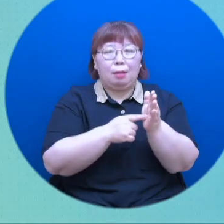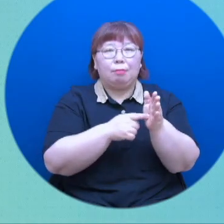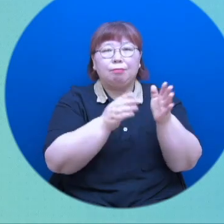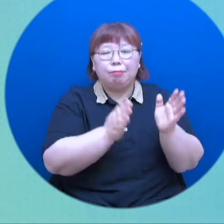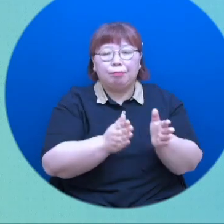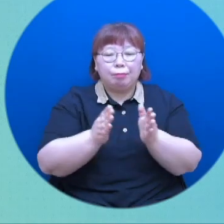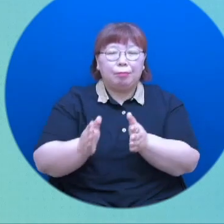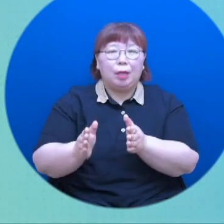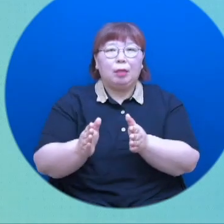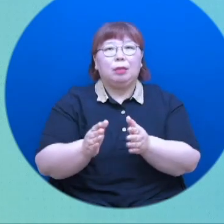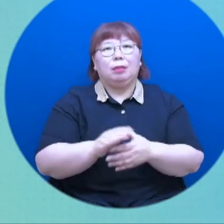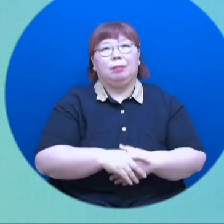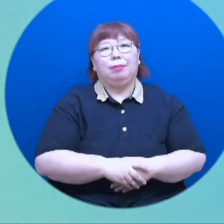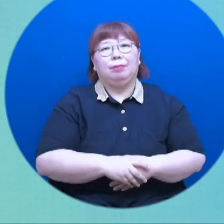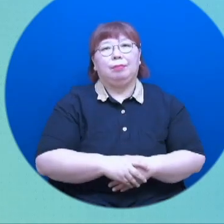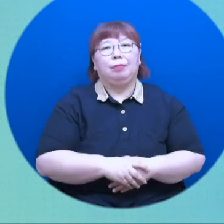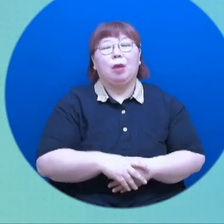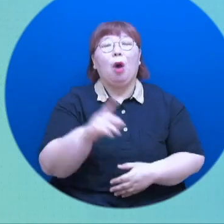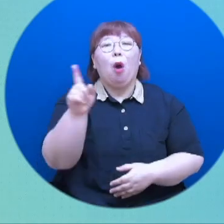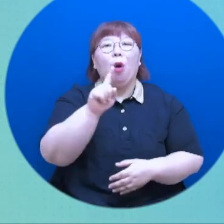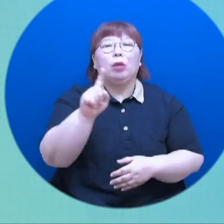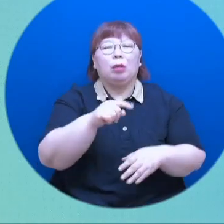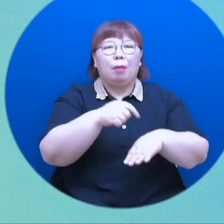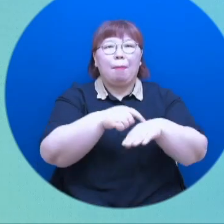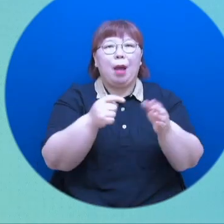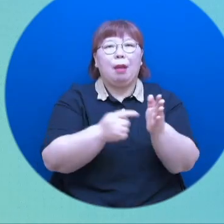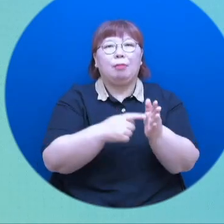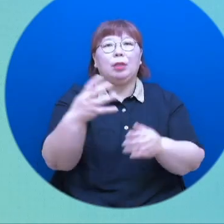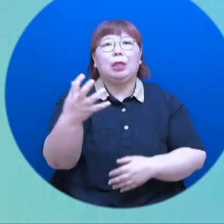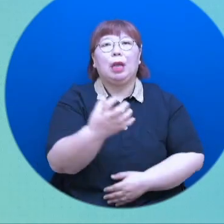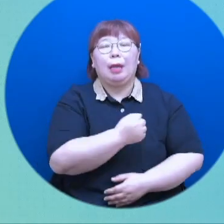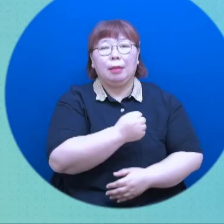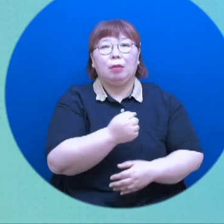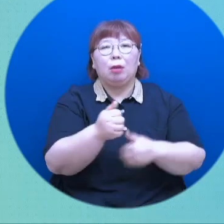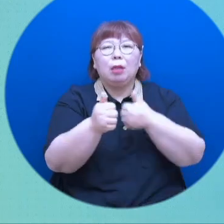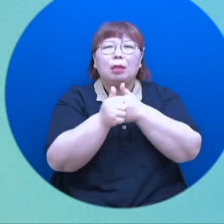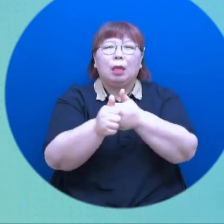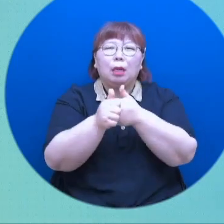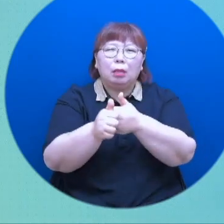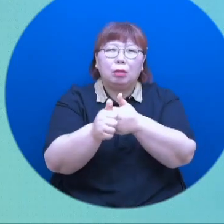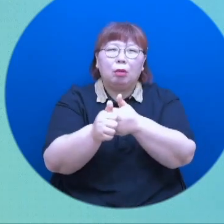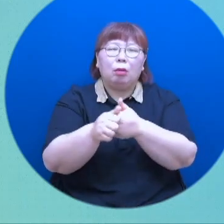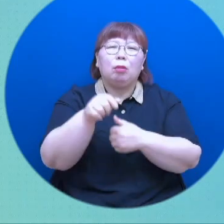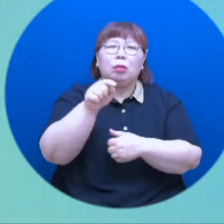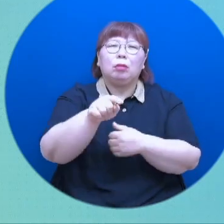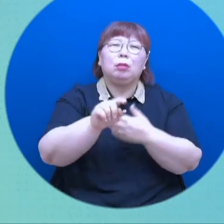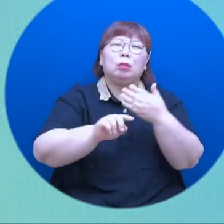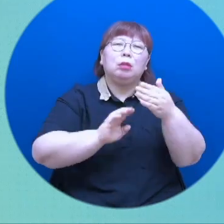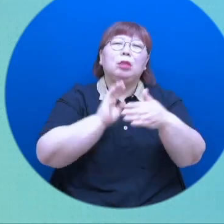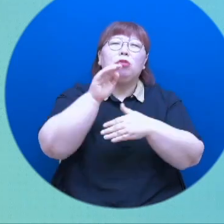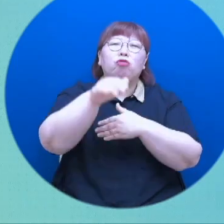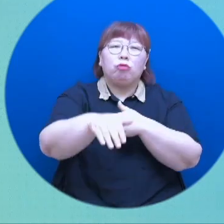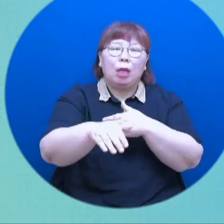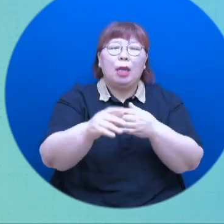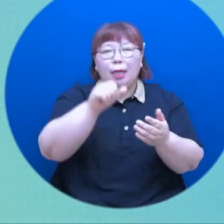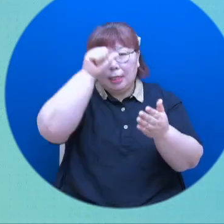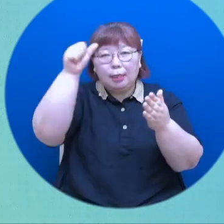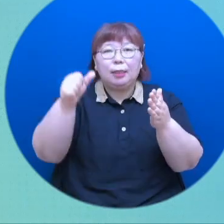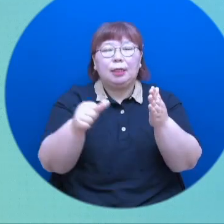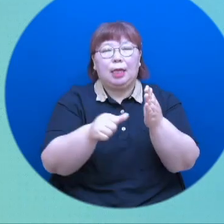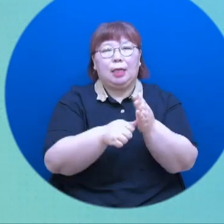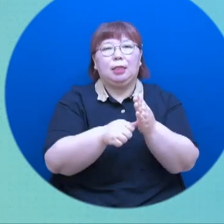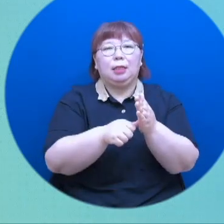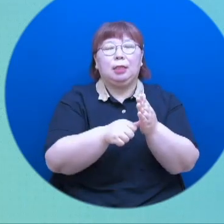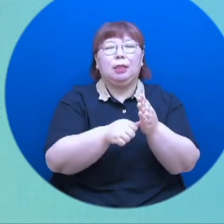마음가짐이구나. 어떤 마음가짐을 갖느냐, 이것이 그 이후에 그 인생을 좌우할 수